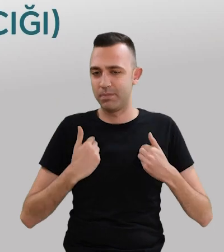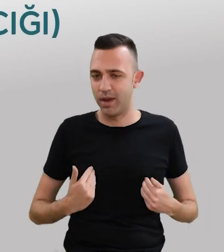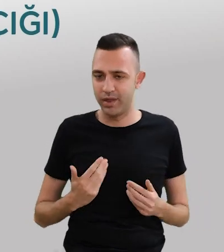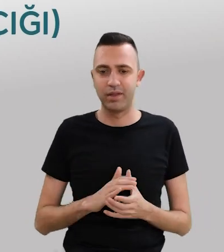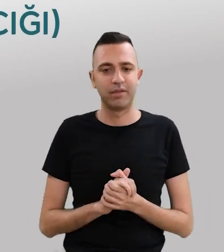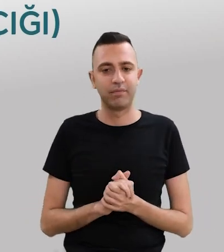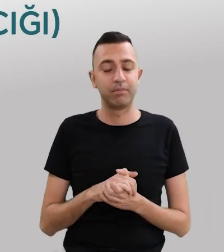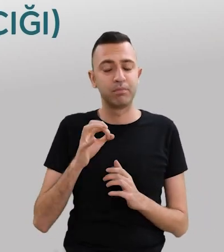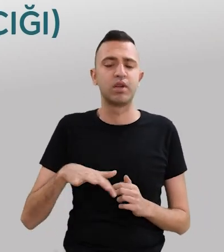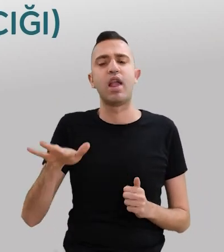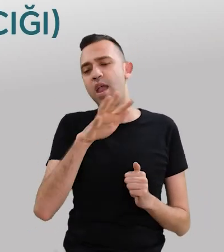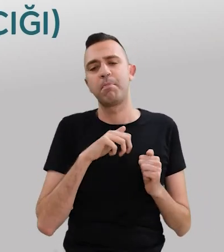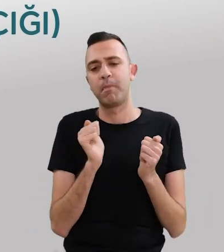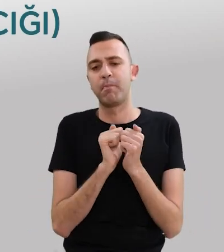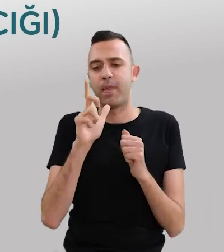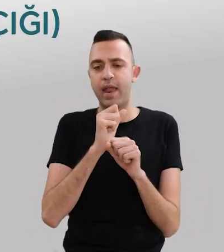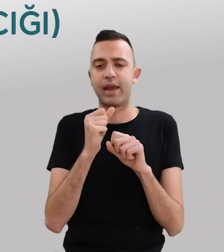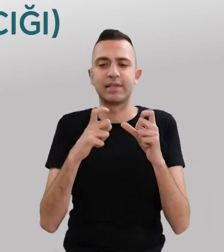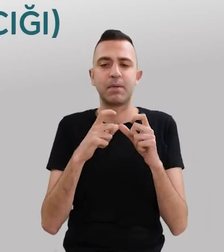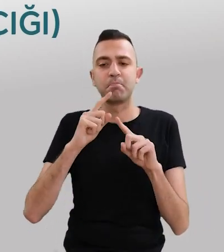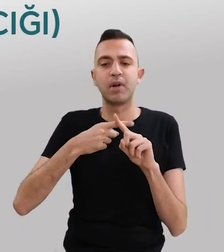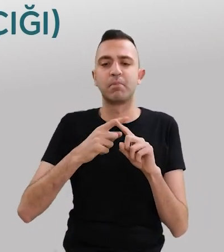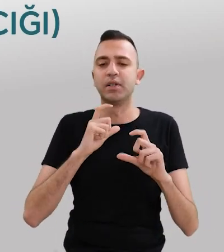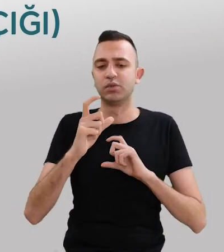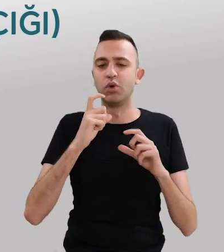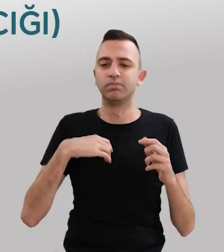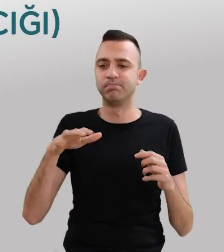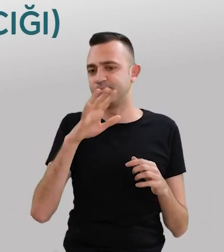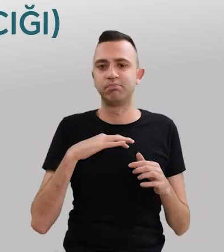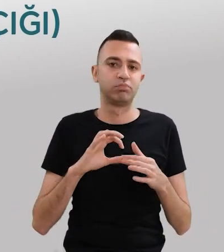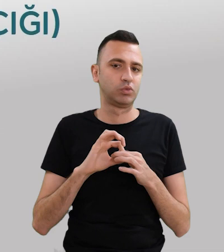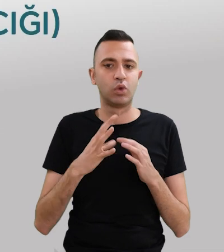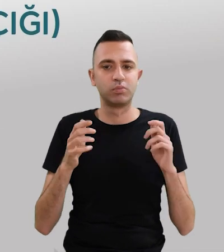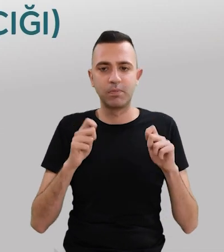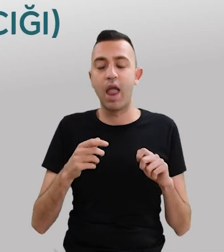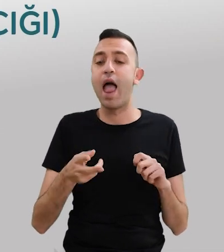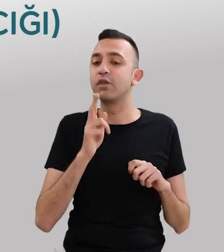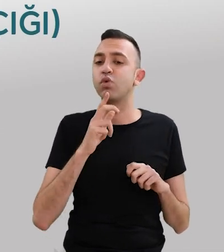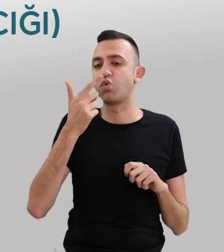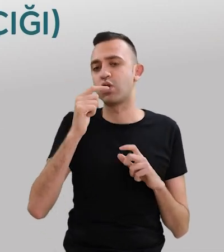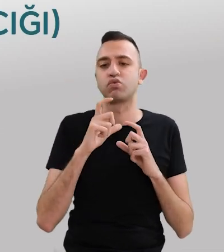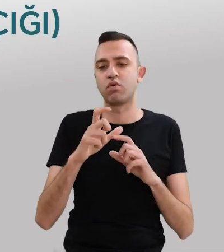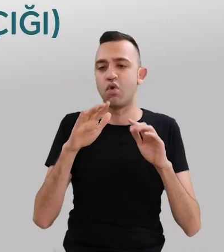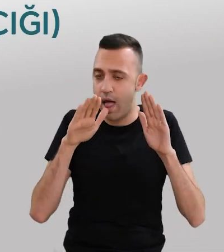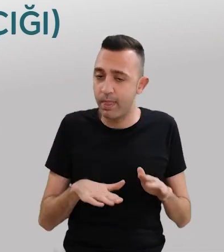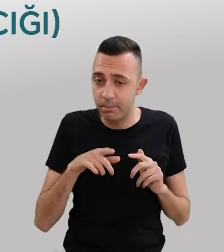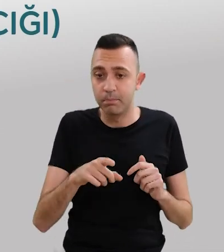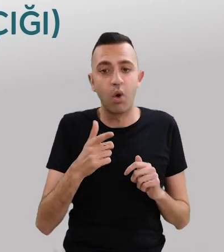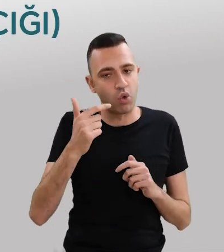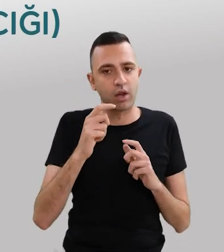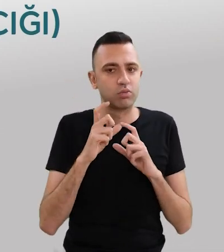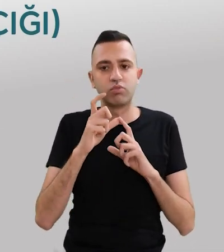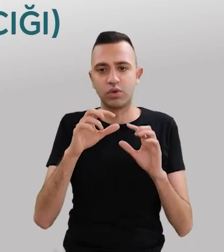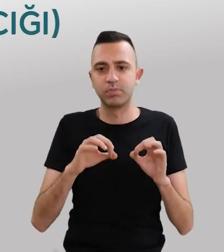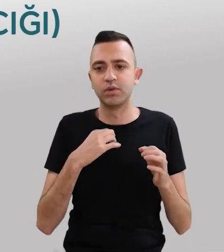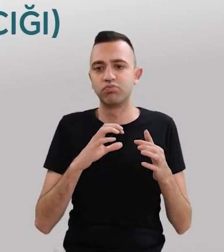Bugün sizlerle LGS 2019 Matematik sorularını çözeceğiz en son 16 sorumuza kalmıştık 16 sorumuza